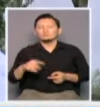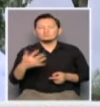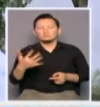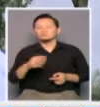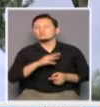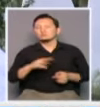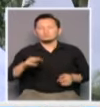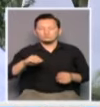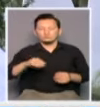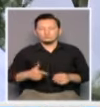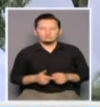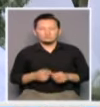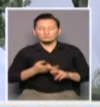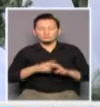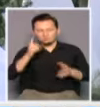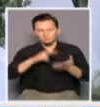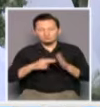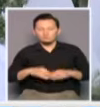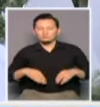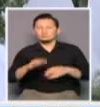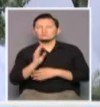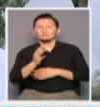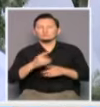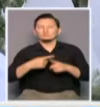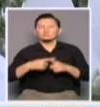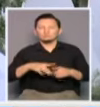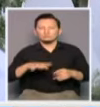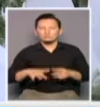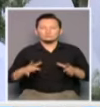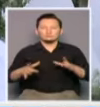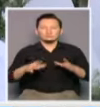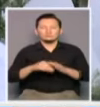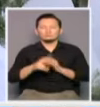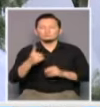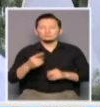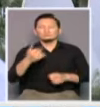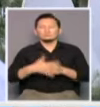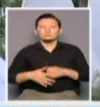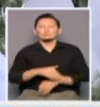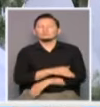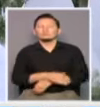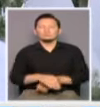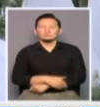миллиона тенге. По плану клумбы будут высажены на перекрестках 21 центральной улицы.